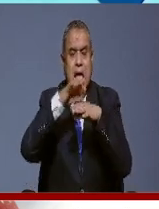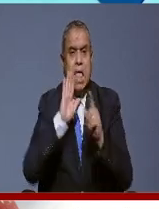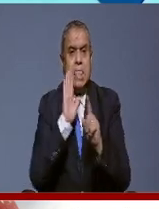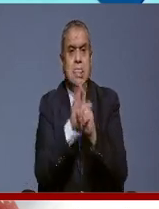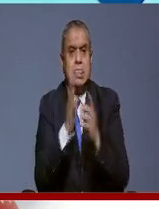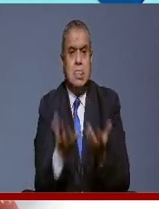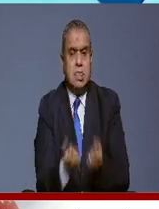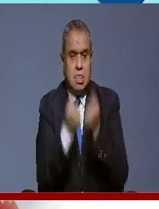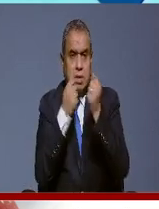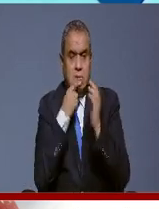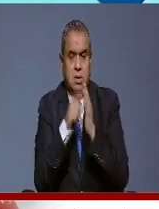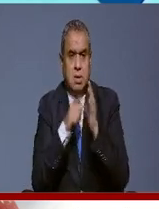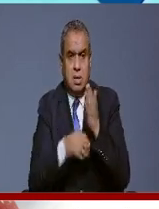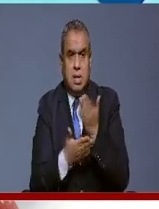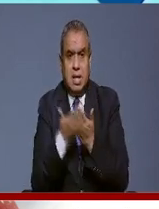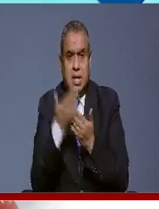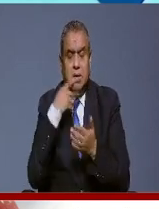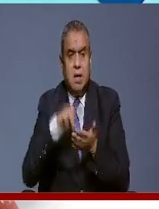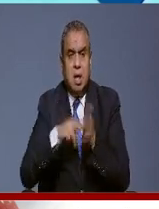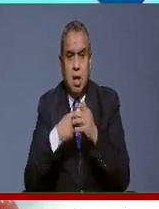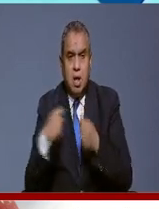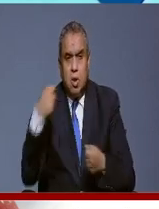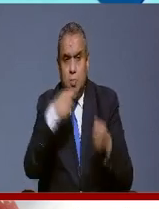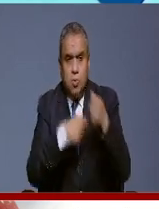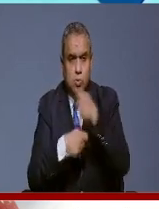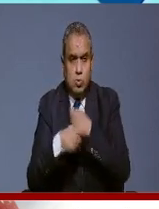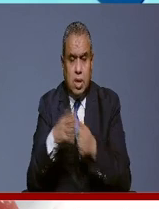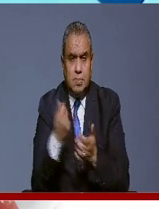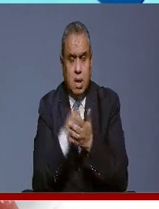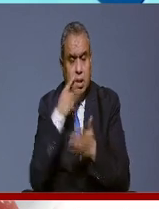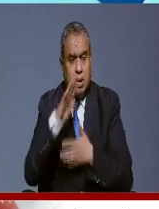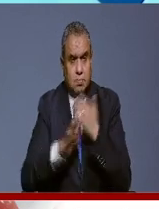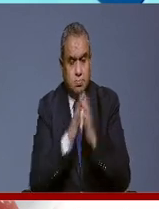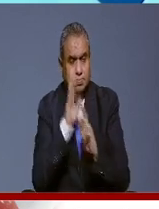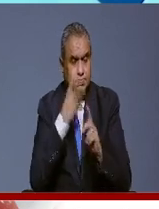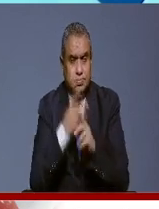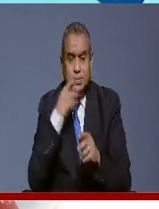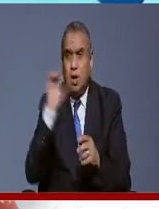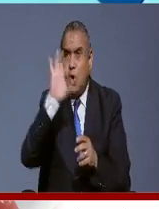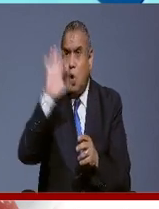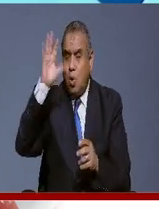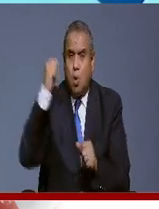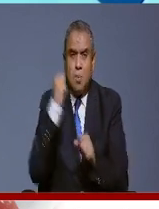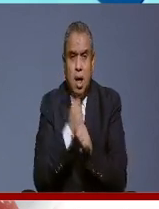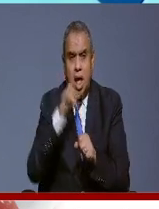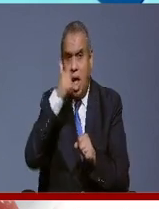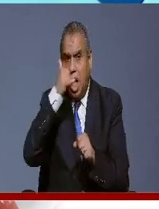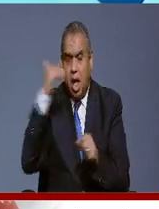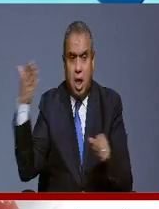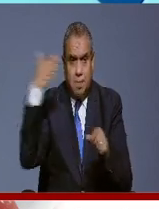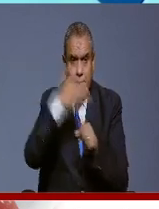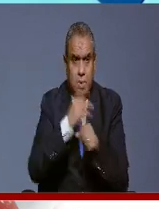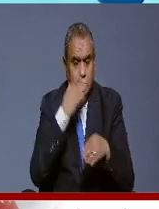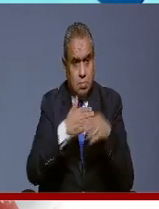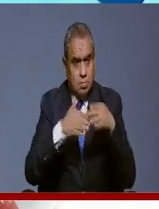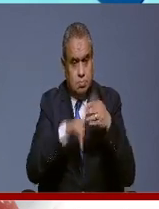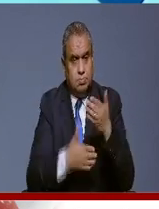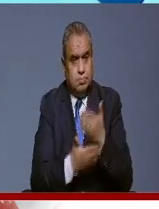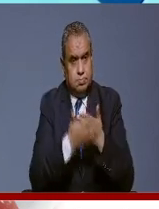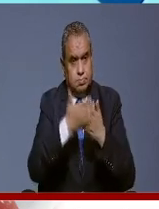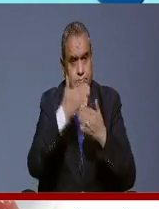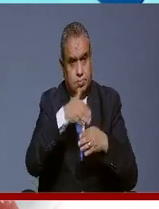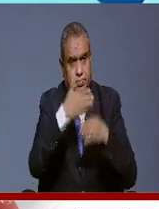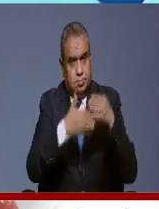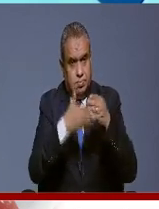أي مستثمر بيجي مصر دايما بيحب يشوف إيه هي مقومات الدولة. مقومات الدولة بتشمل طبعا منشآت، والحمد لله احنا عندنا